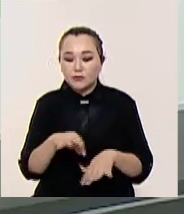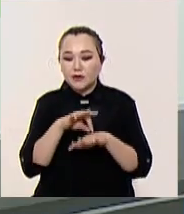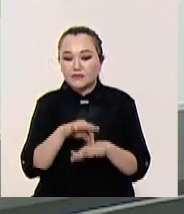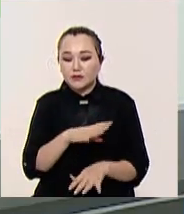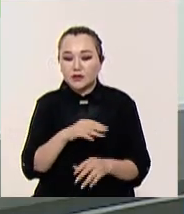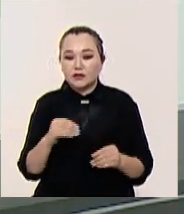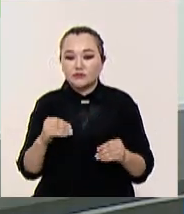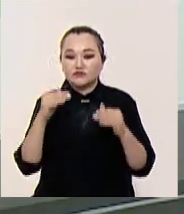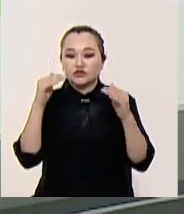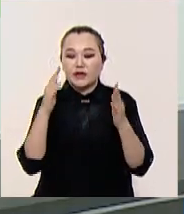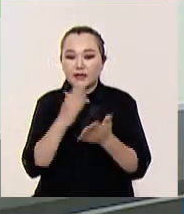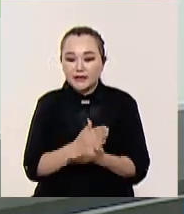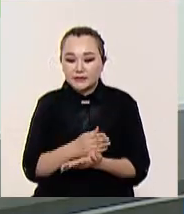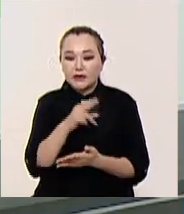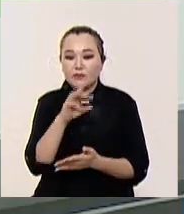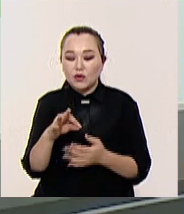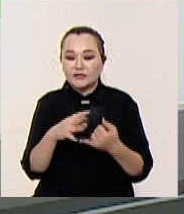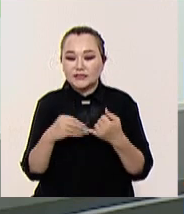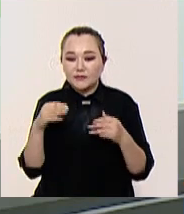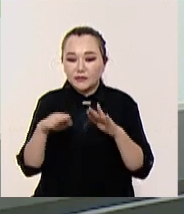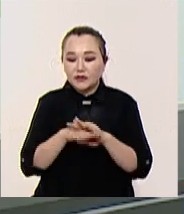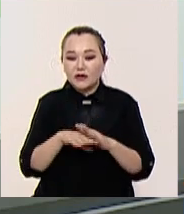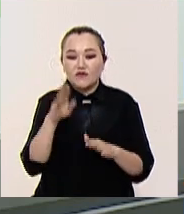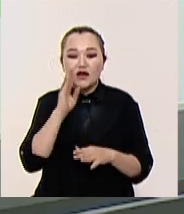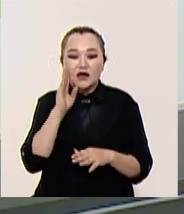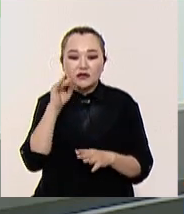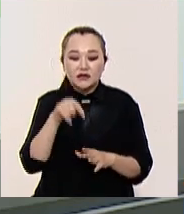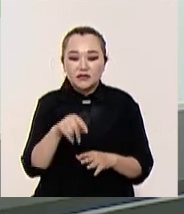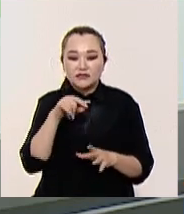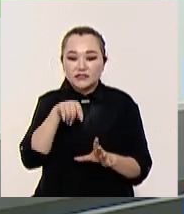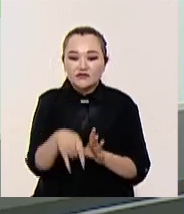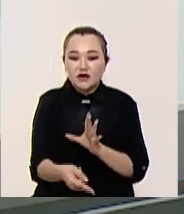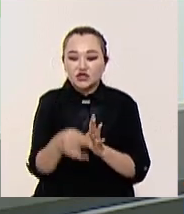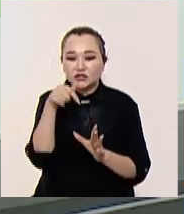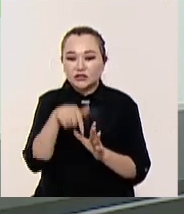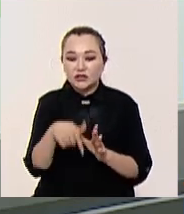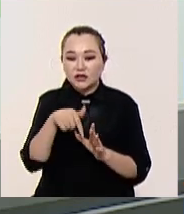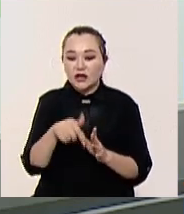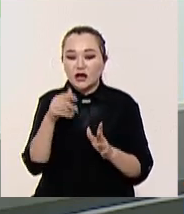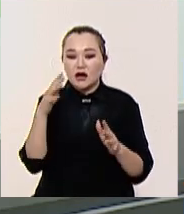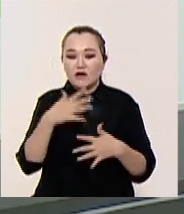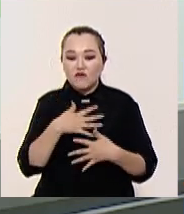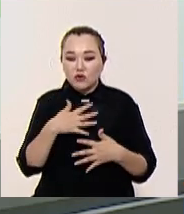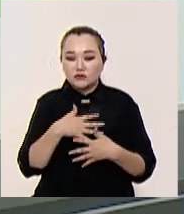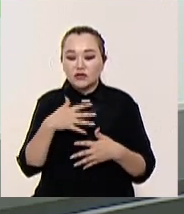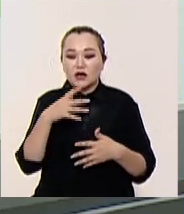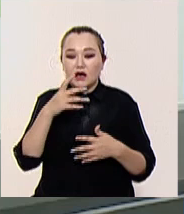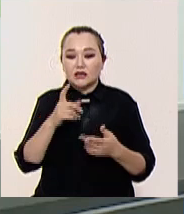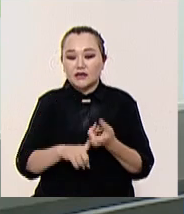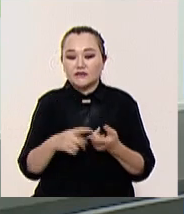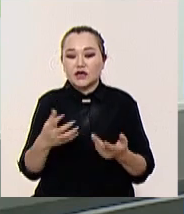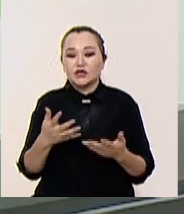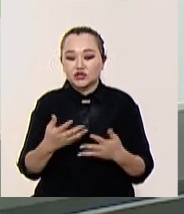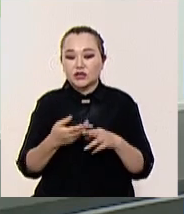Превышение есть и по подземной воде в скважинах, по атмосферному воздуху. Зависит, конечно, это